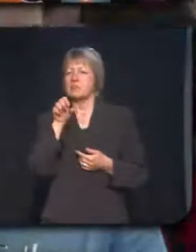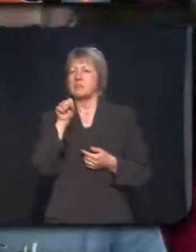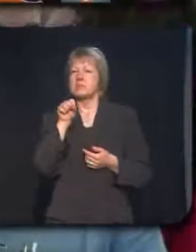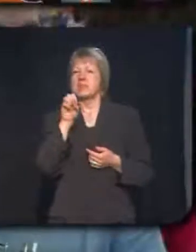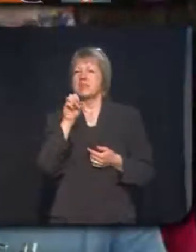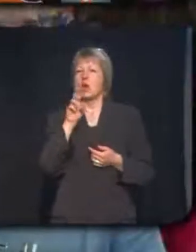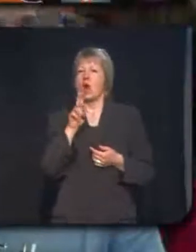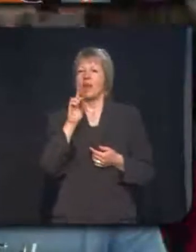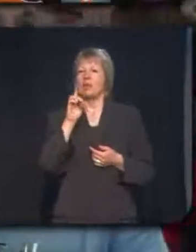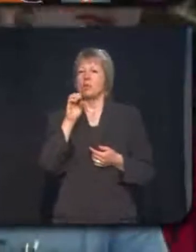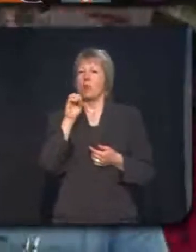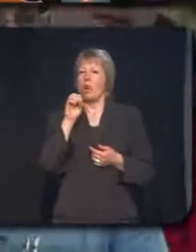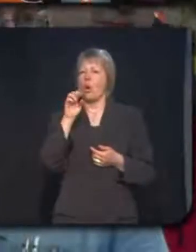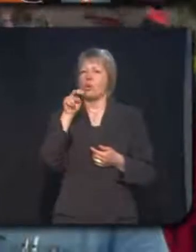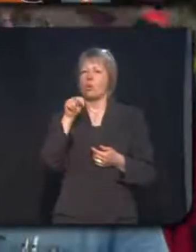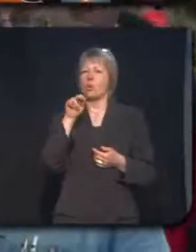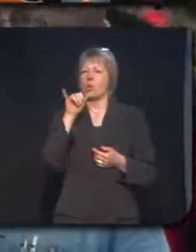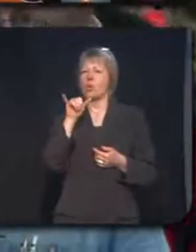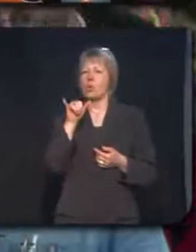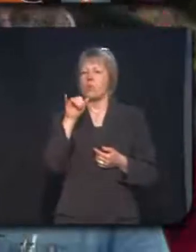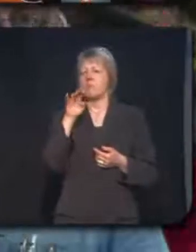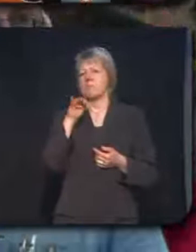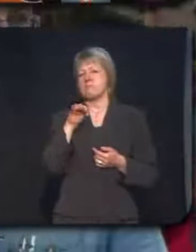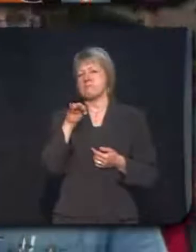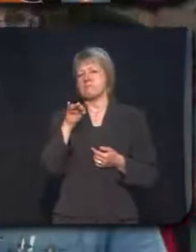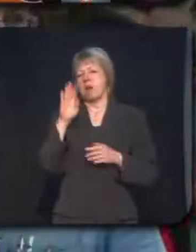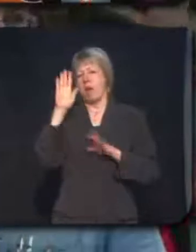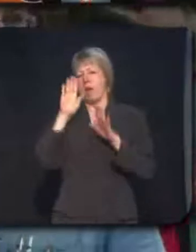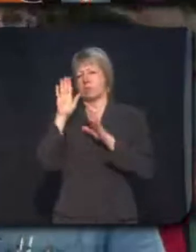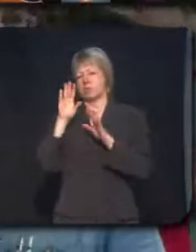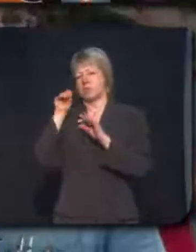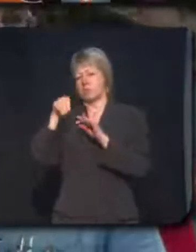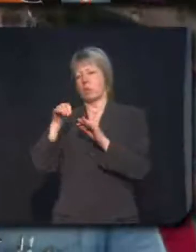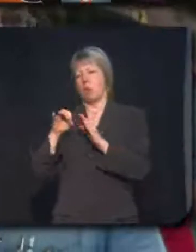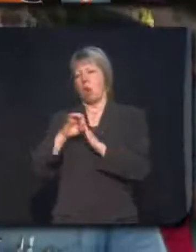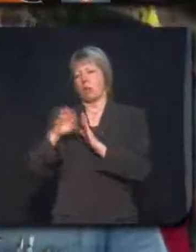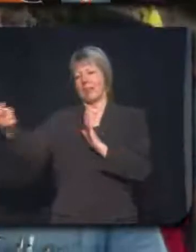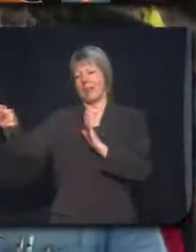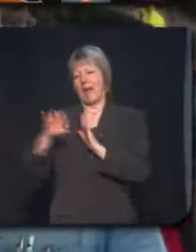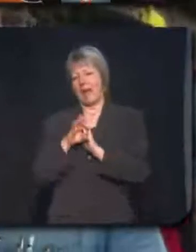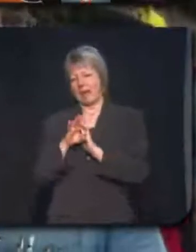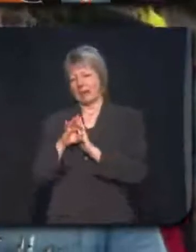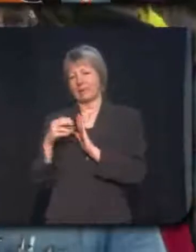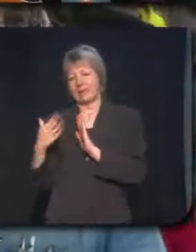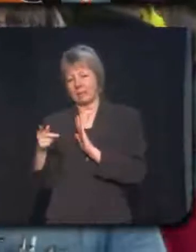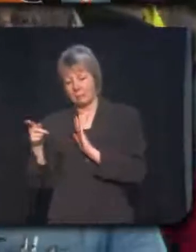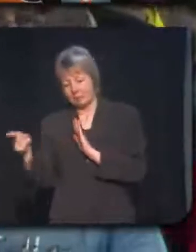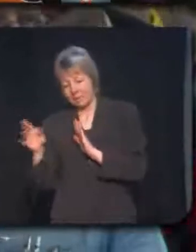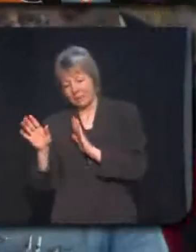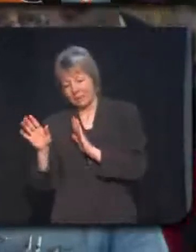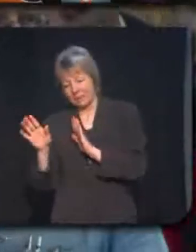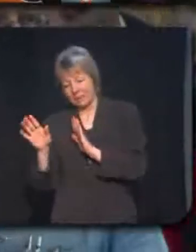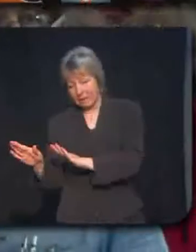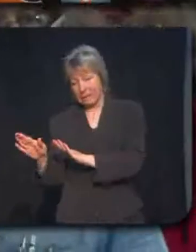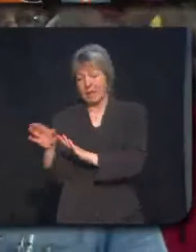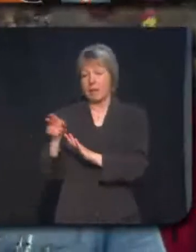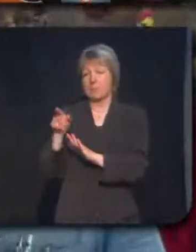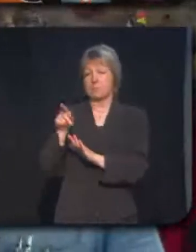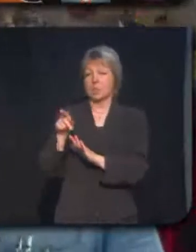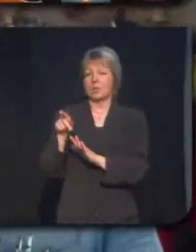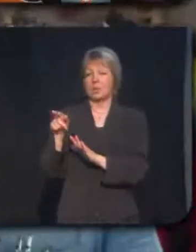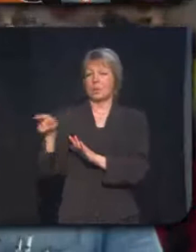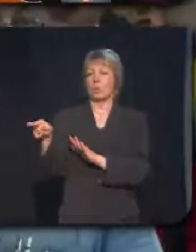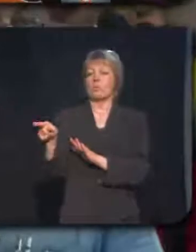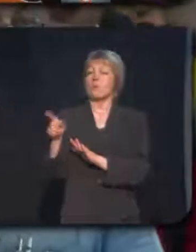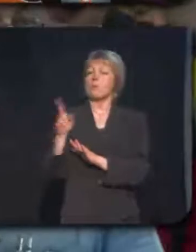es gibt Pseudonyme Abstimmungen die Online geschehen sollen dann gibt es aber noch das Recht